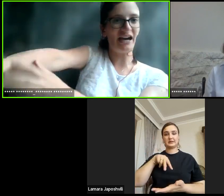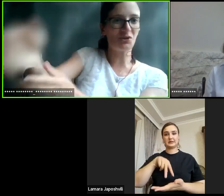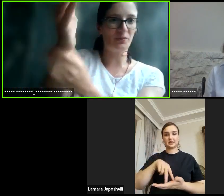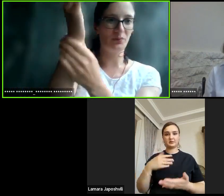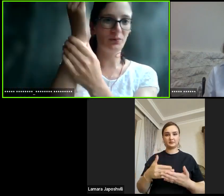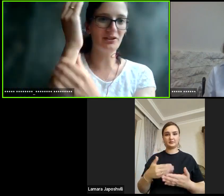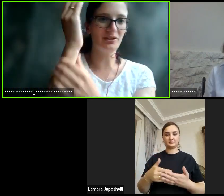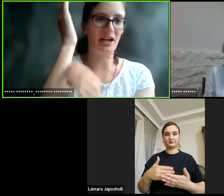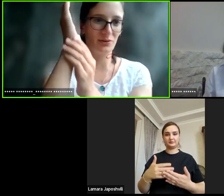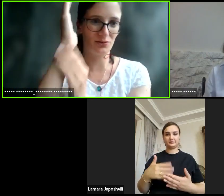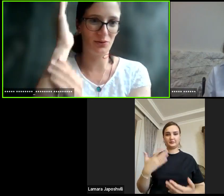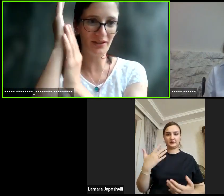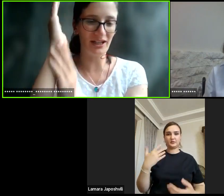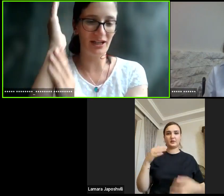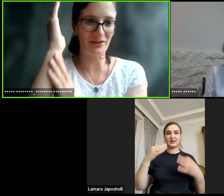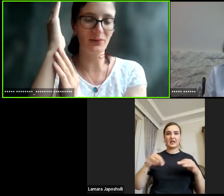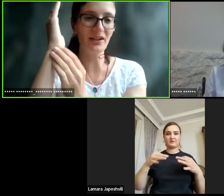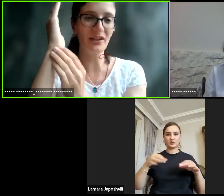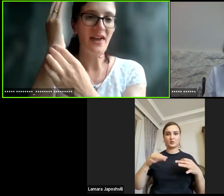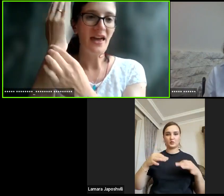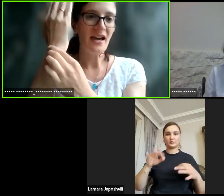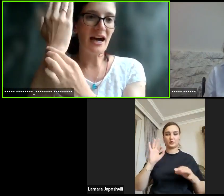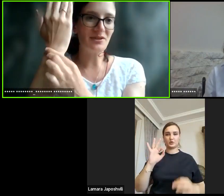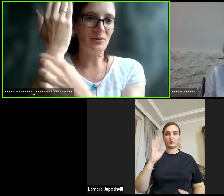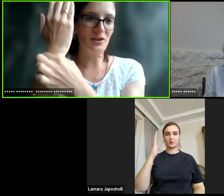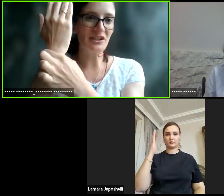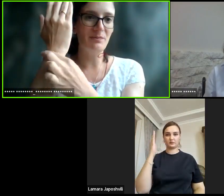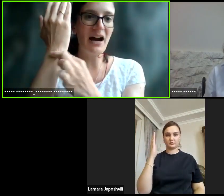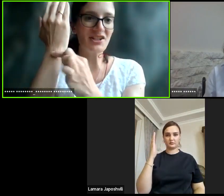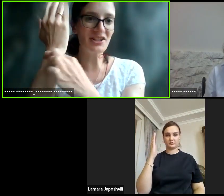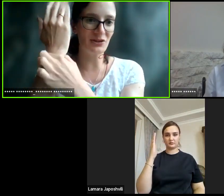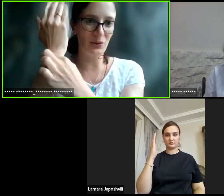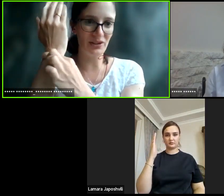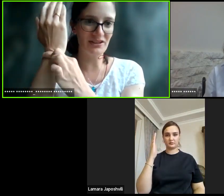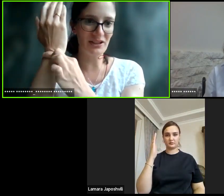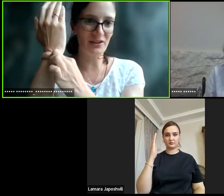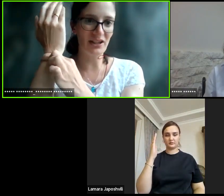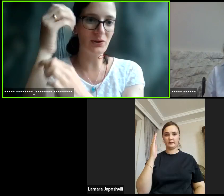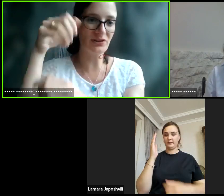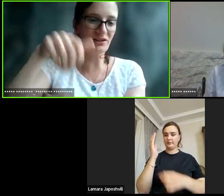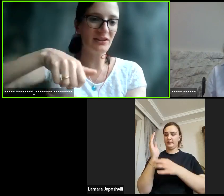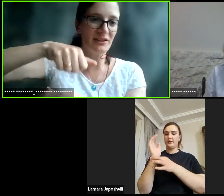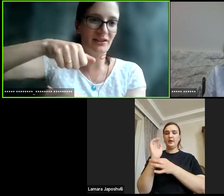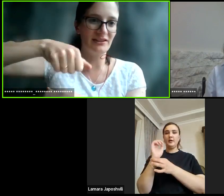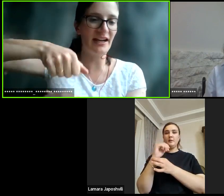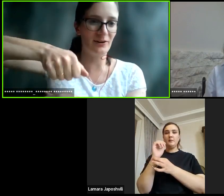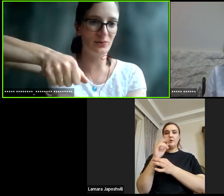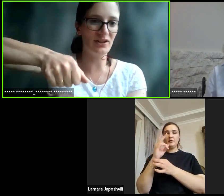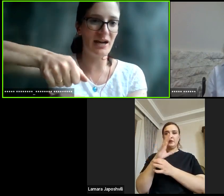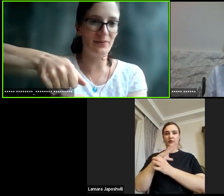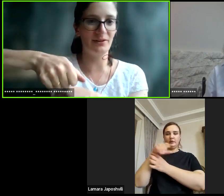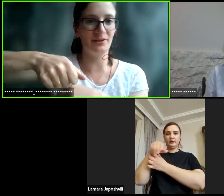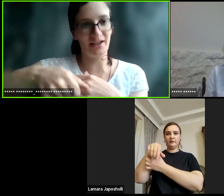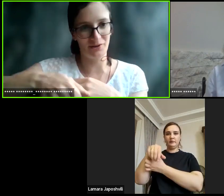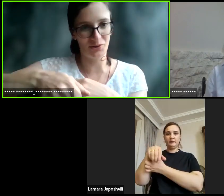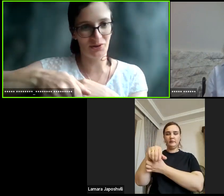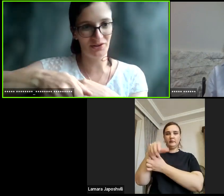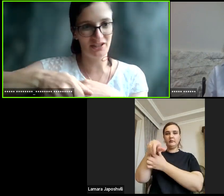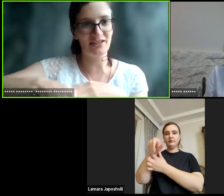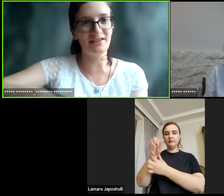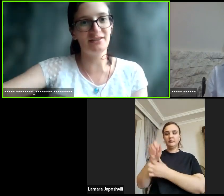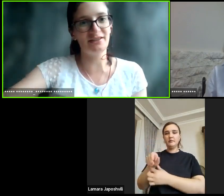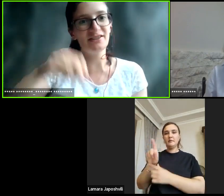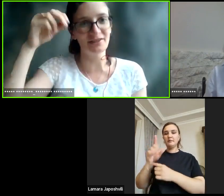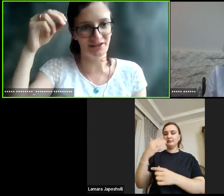ხელი აქვს დაშვებული, სწორად გამართული, ამ შემთხვევაში მაჯის დონეზე უნდა იყოს სახელური ამ